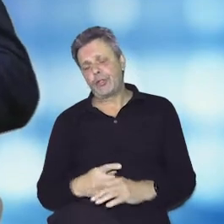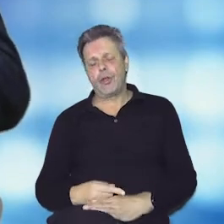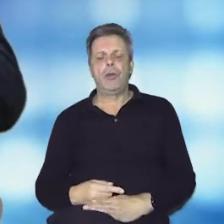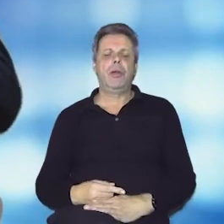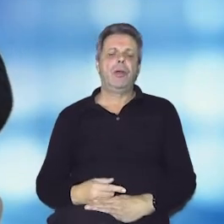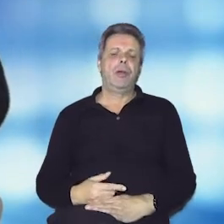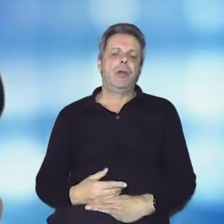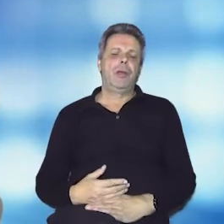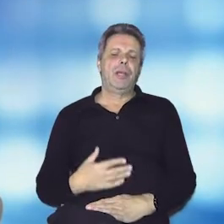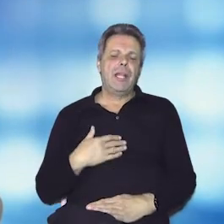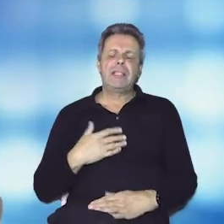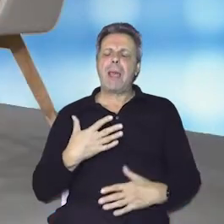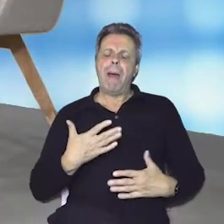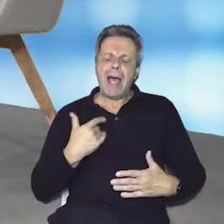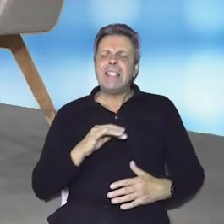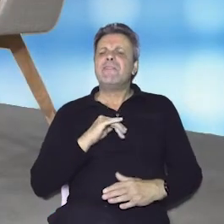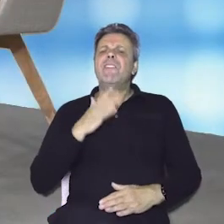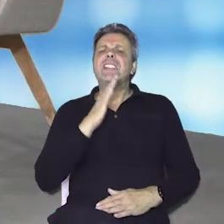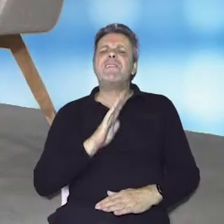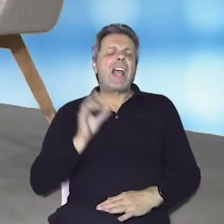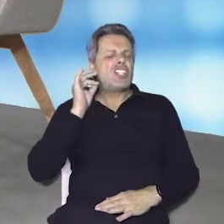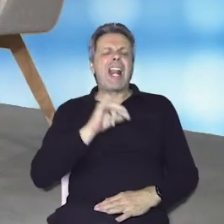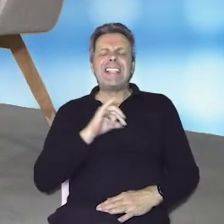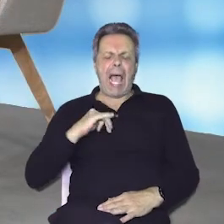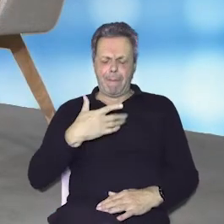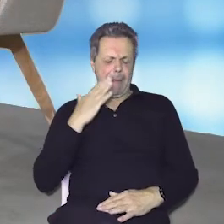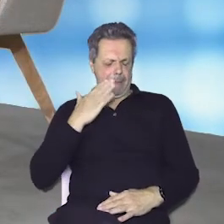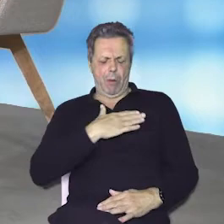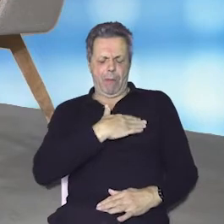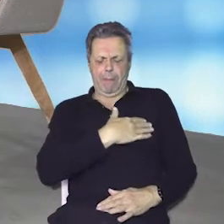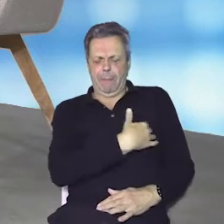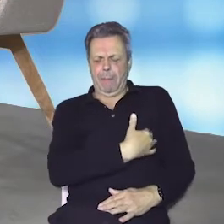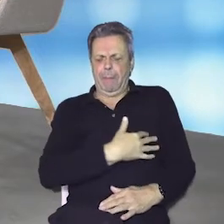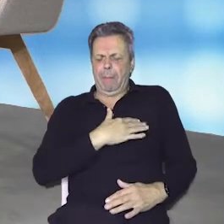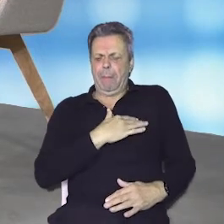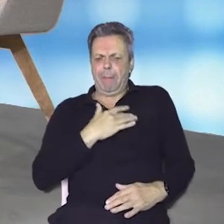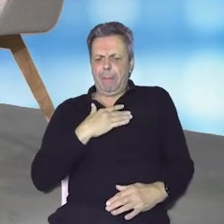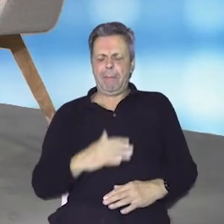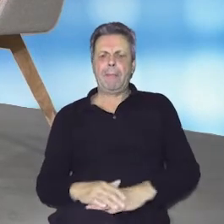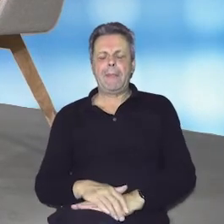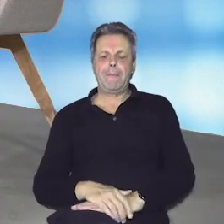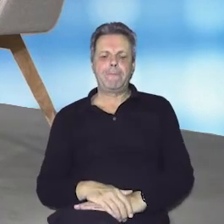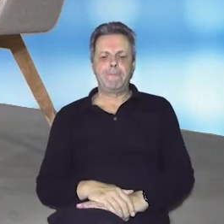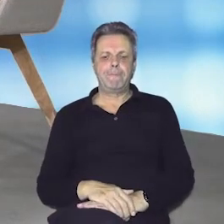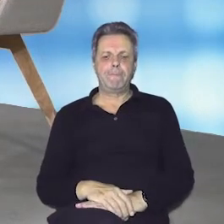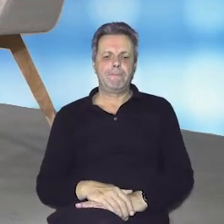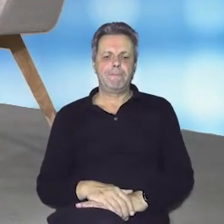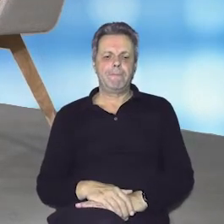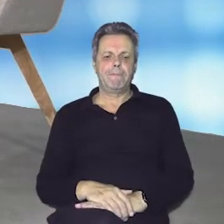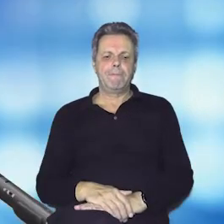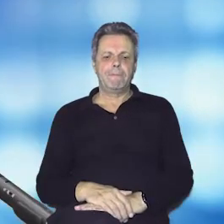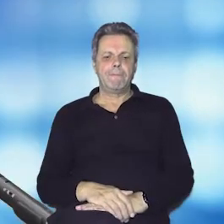uzeti dojku pa malo ispipati. Svaki mjesec. Pa tražiti. To je tako jednostavno. Ali nema vremena. A